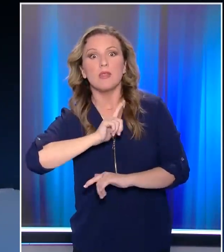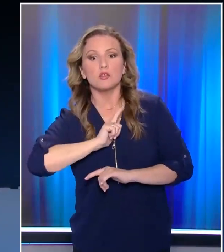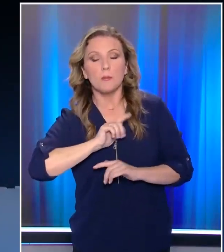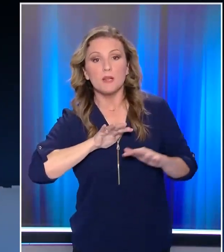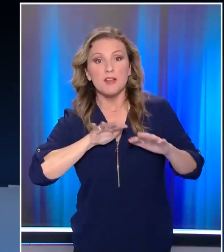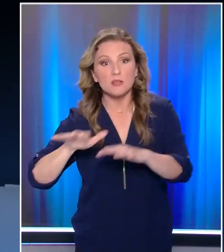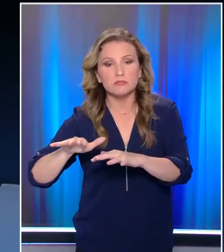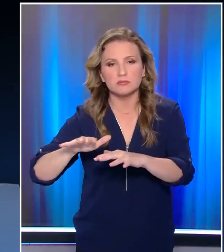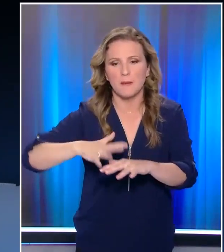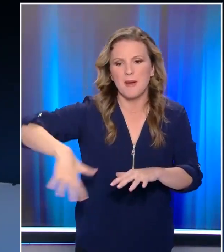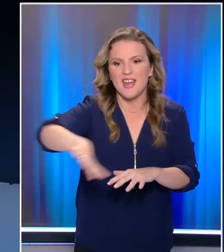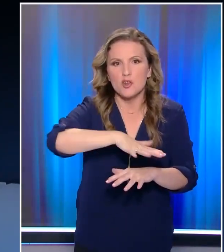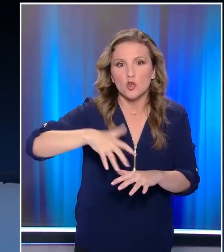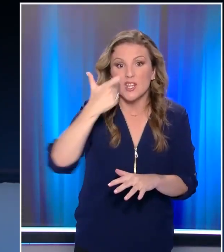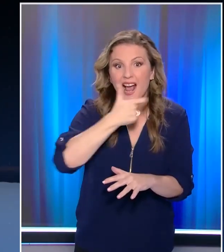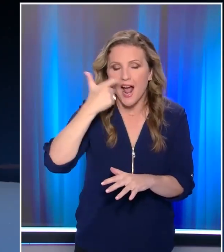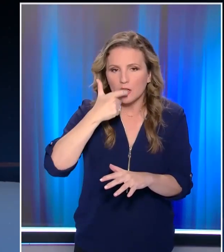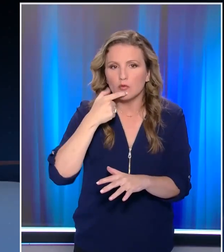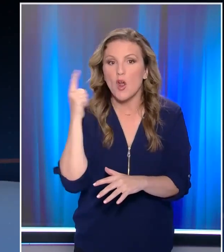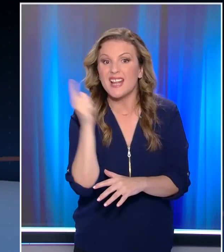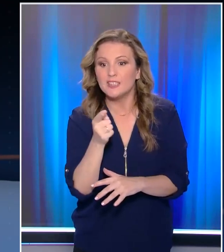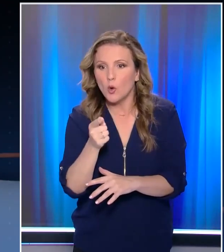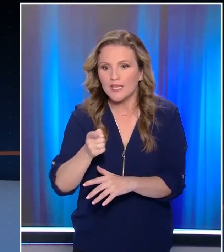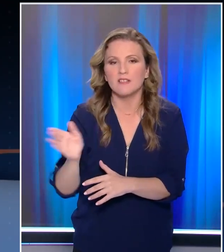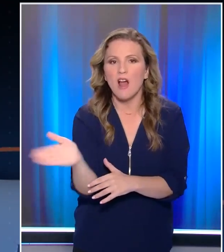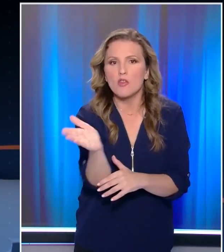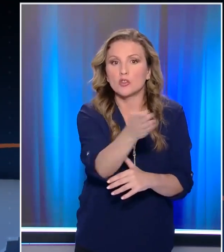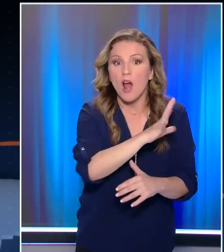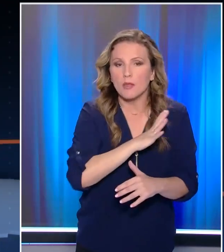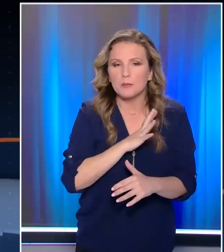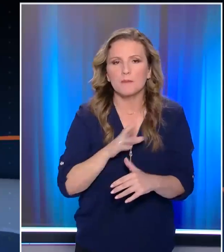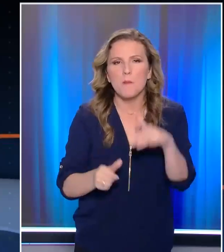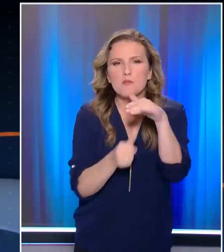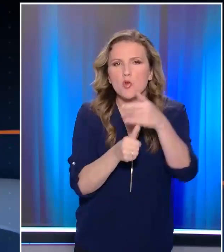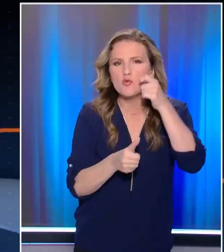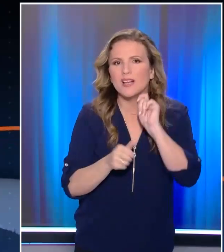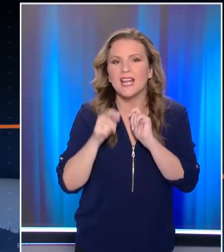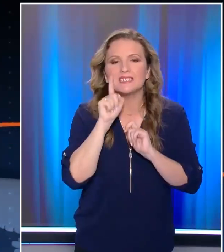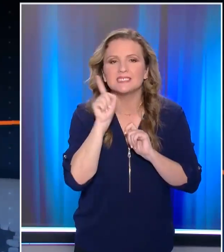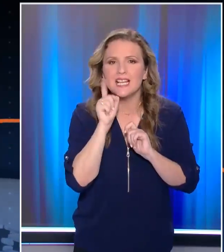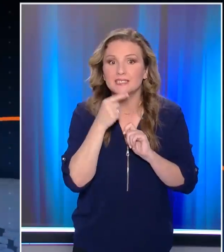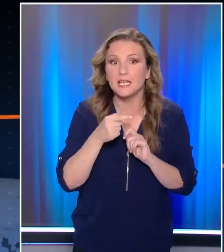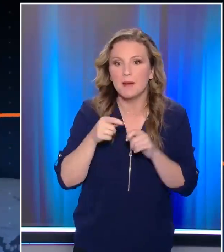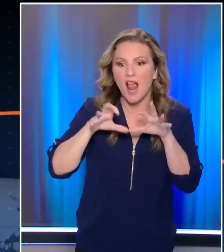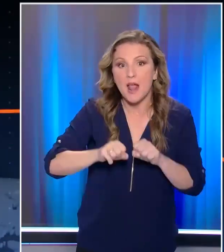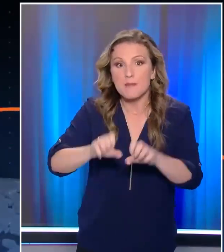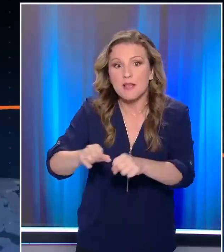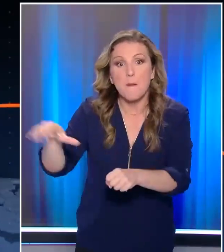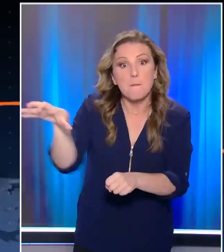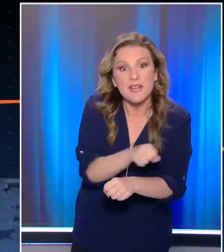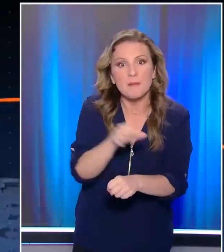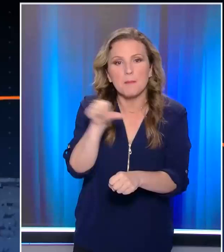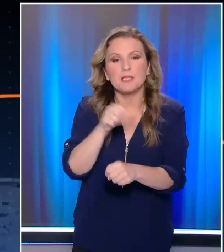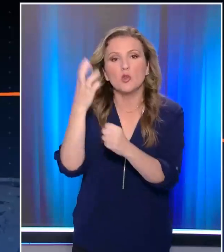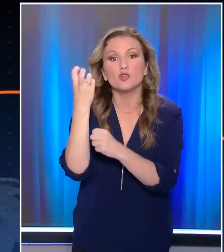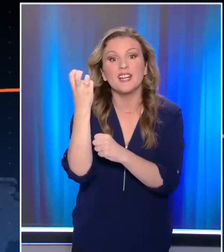έλεγχο περιοχές γύρω από την πόλη δόθηκε εντολή απομάκρυνσης του πληθυσμού, με το Ζελένσκι να δηλώνει πως ανακαταλήφθηκαν 30 οικισμοί. Από